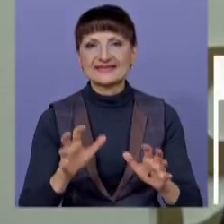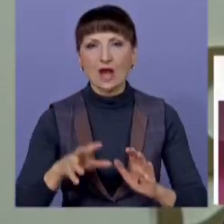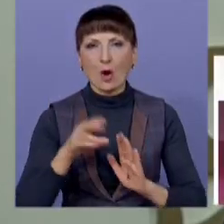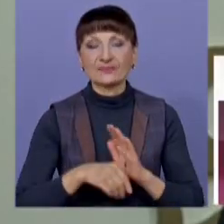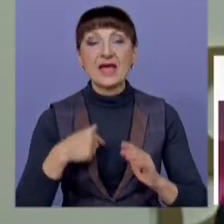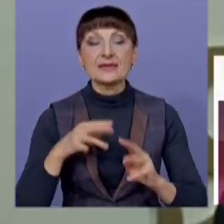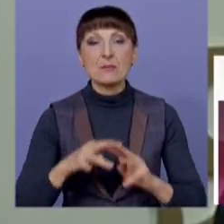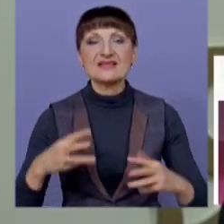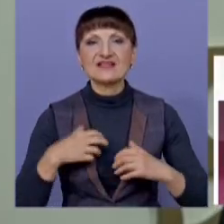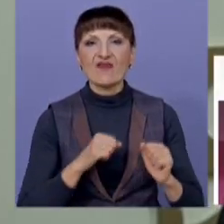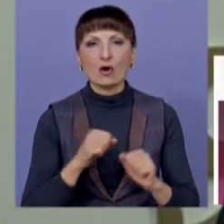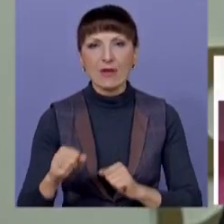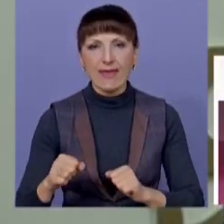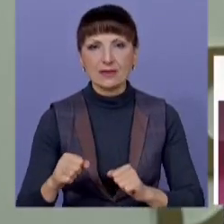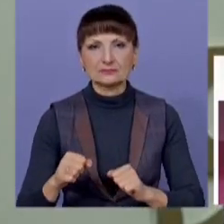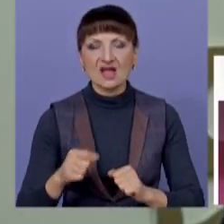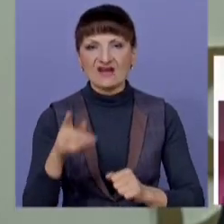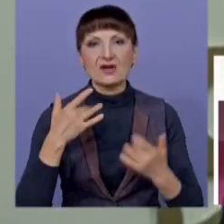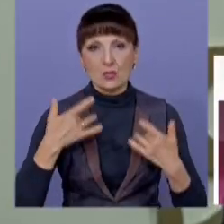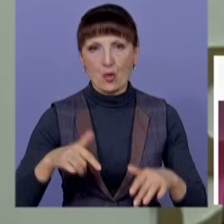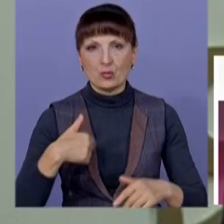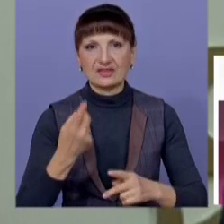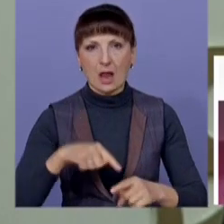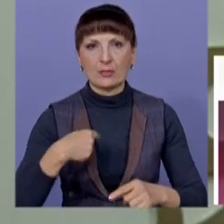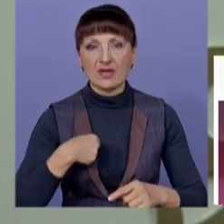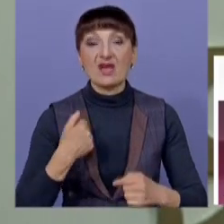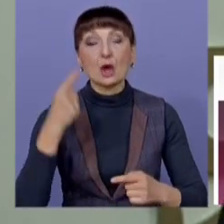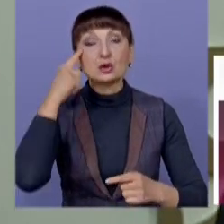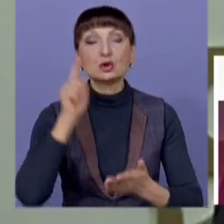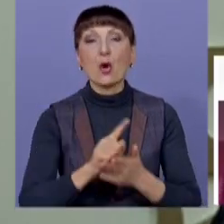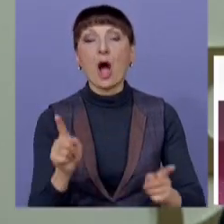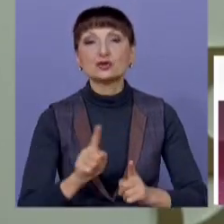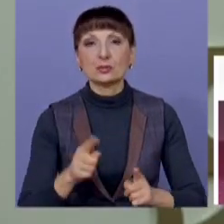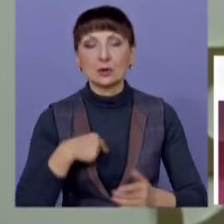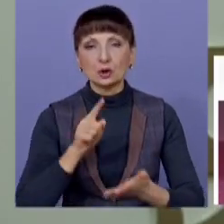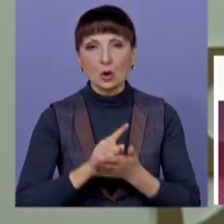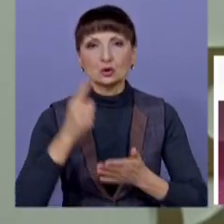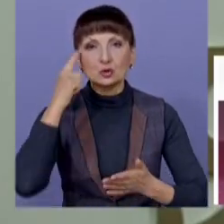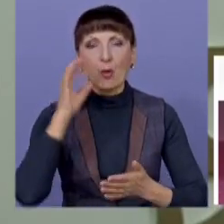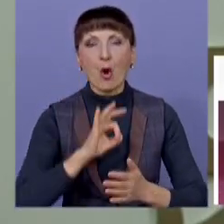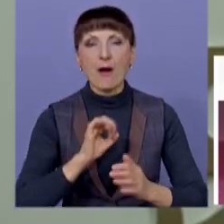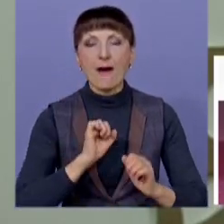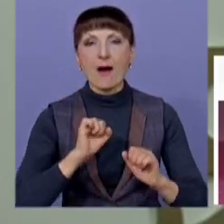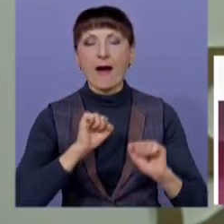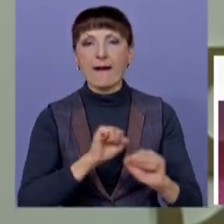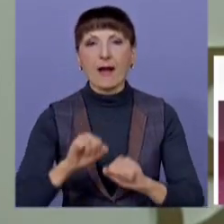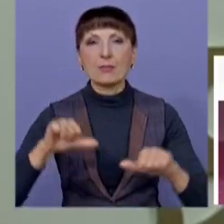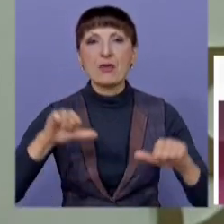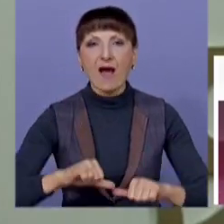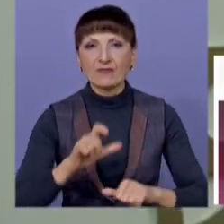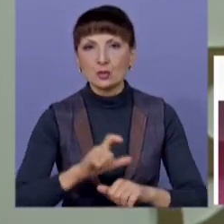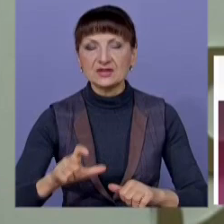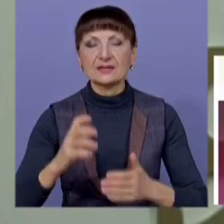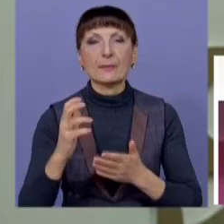министр здравоохранения, отставки которого вы требуете, я в первую очередь должен думать о чем? Я должен думать о том, об охране прав граждан на